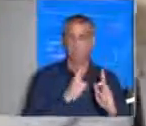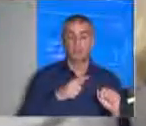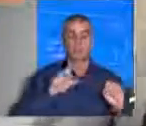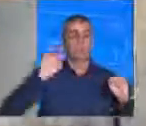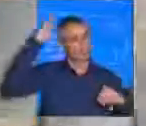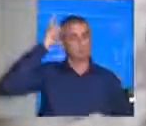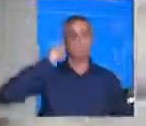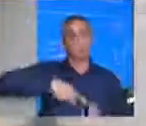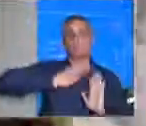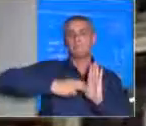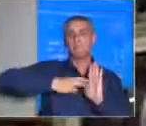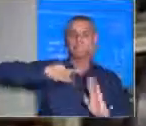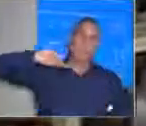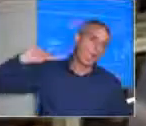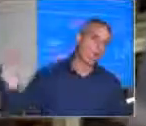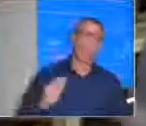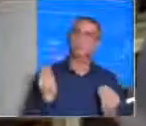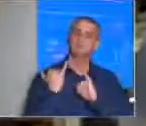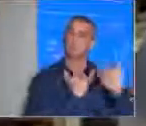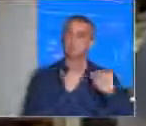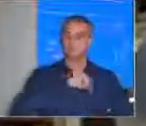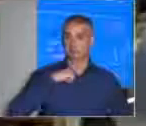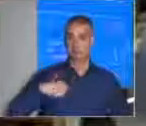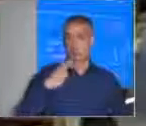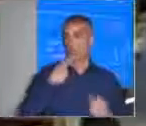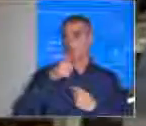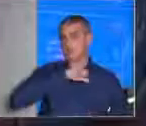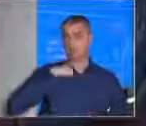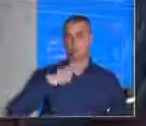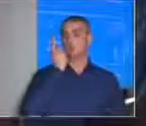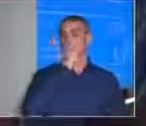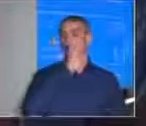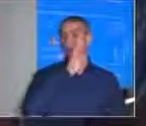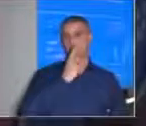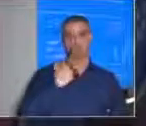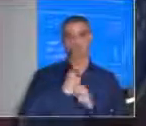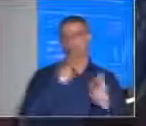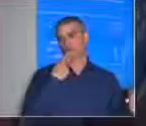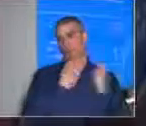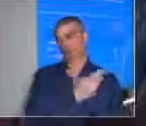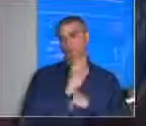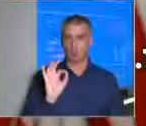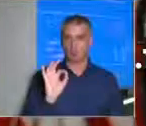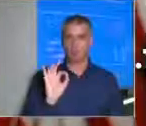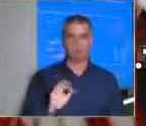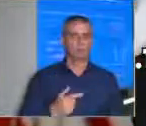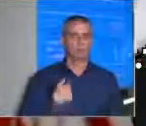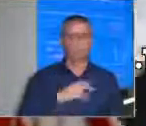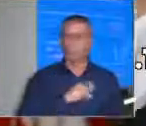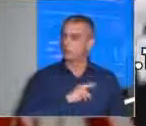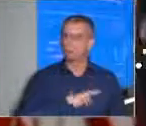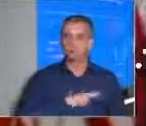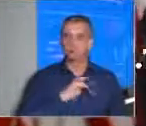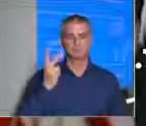הורה להטיל מכסים על כל הסחורות מסין. בתגובה, סין מאיימת בצעדי תגמול משלה. We can no